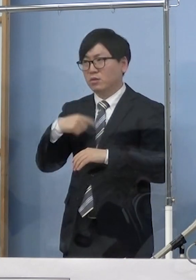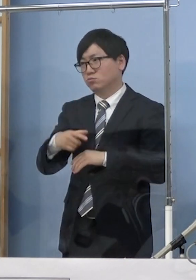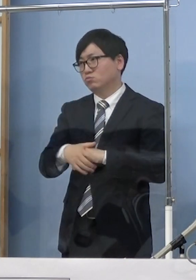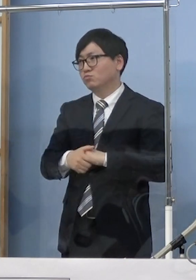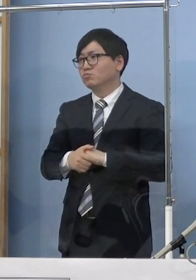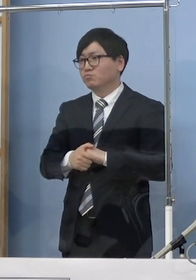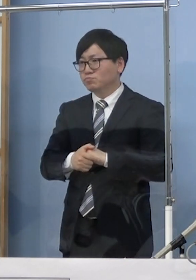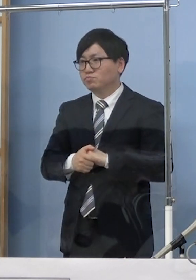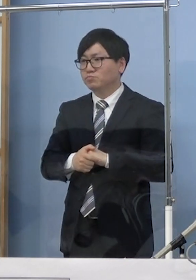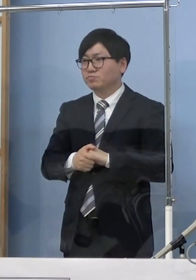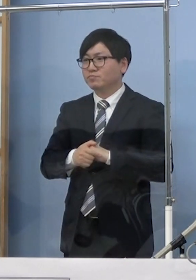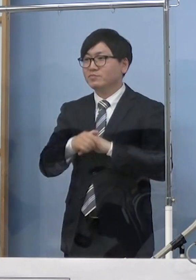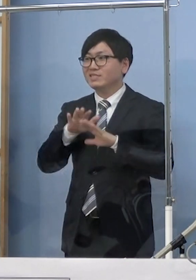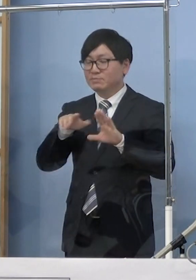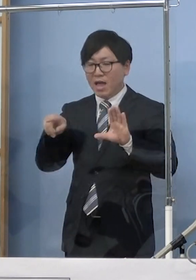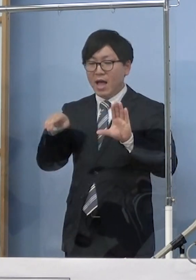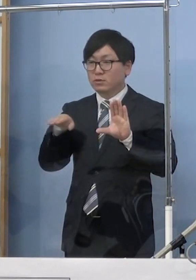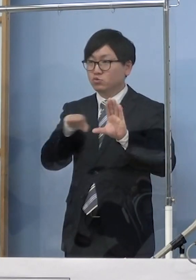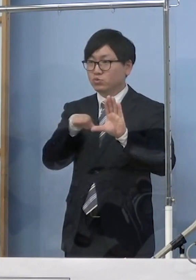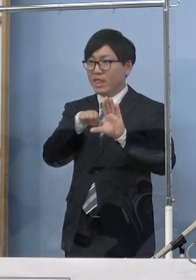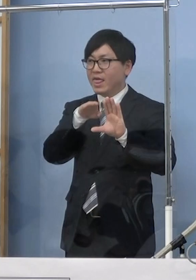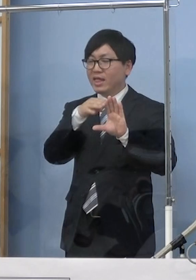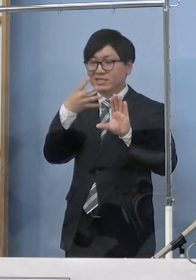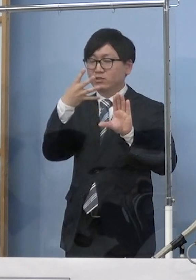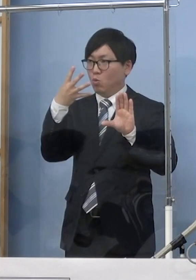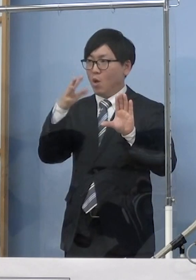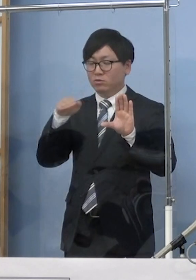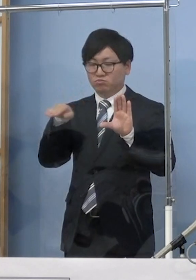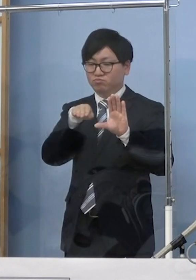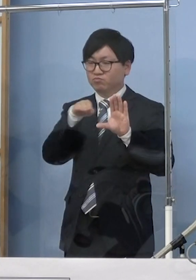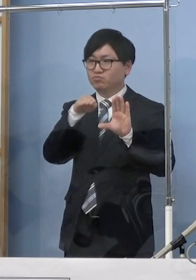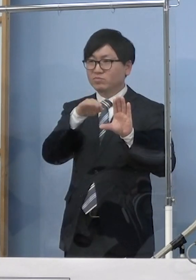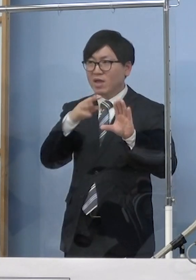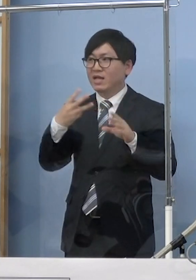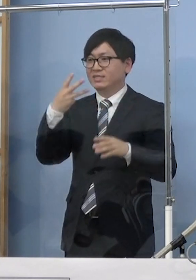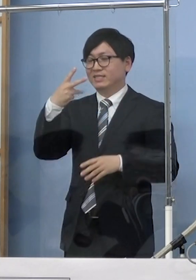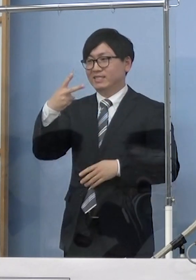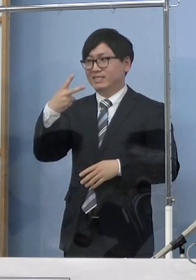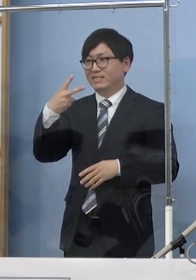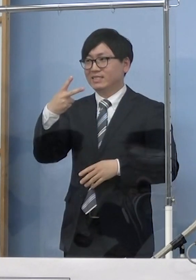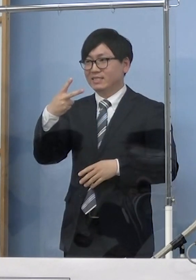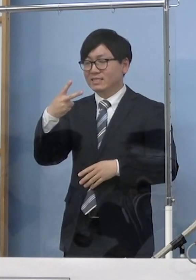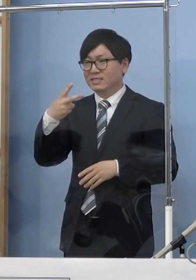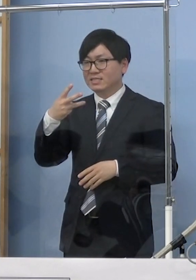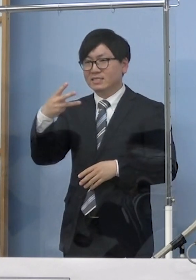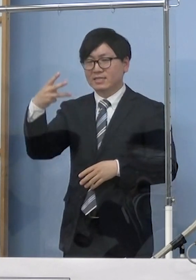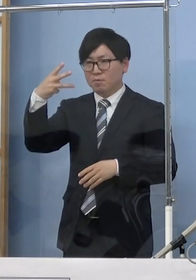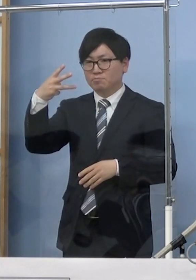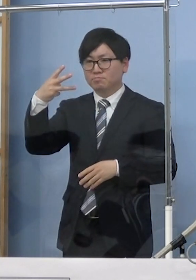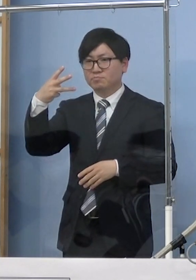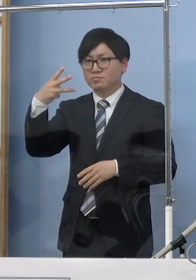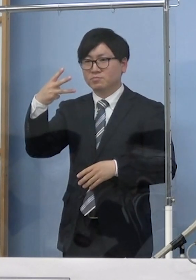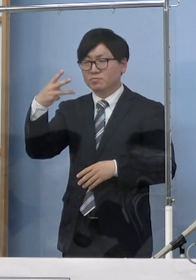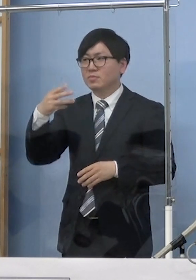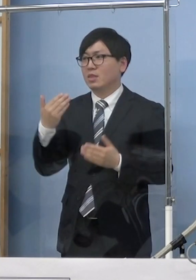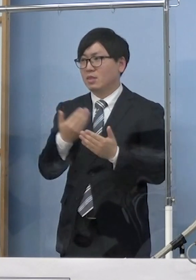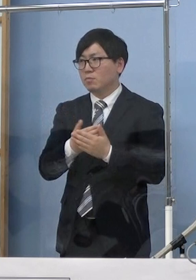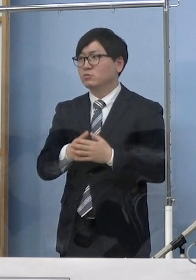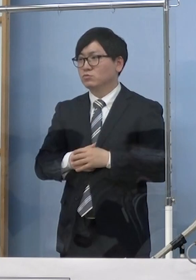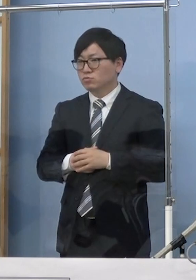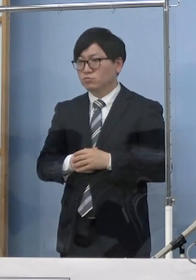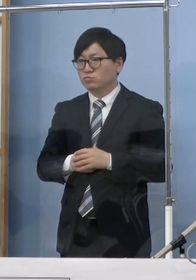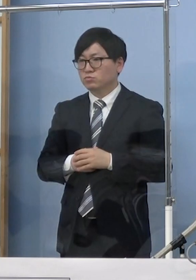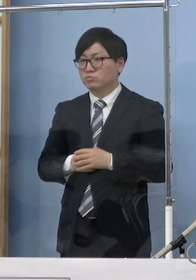ステージ、今は2としているところでありますが、まあ、まずは3といったもの、 感染拡